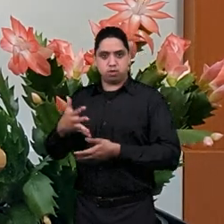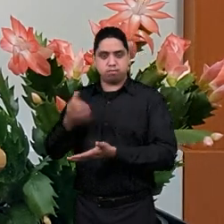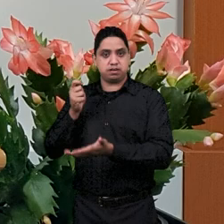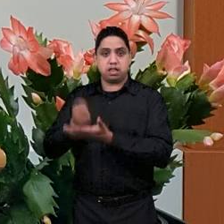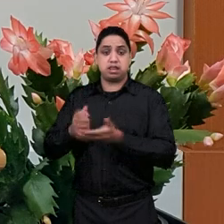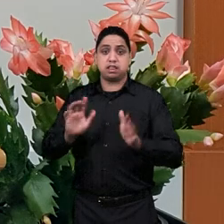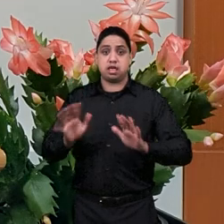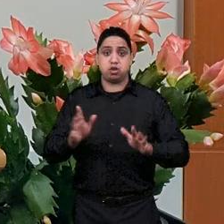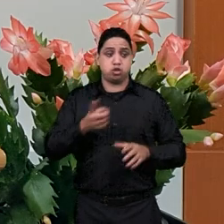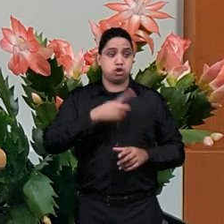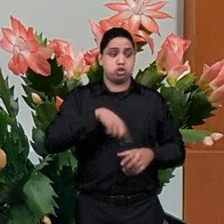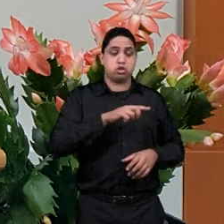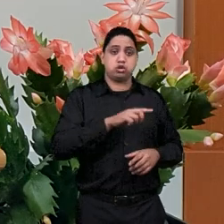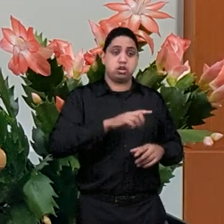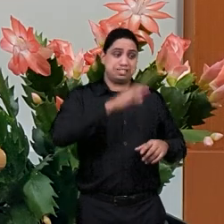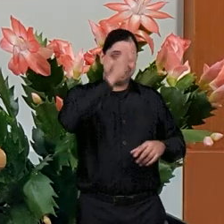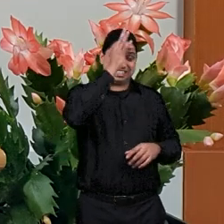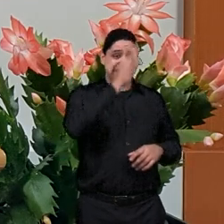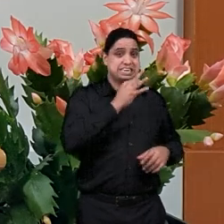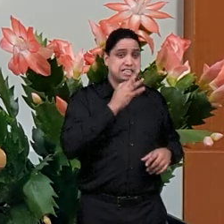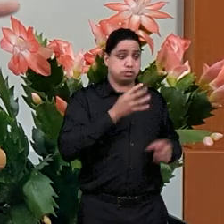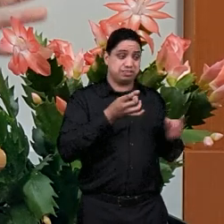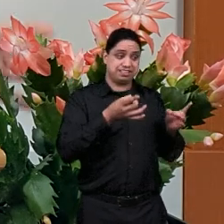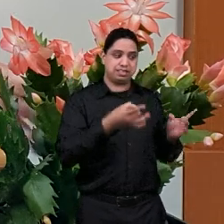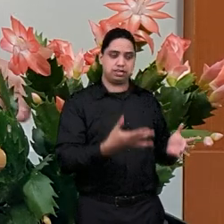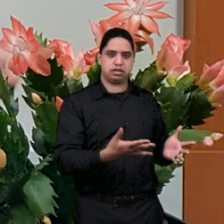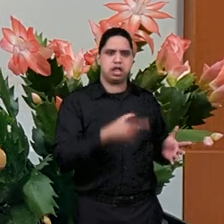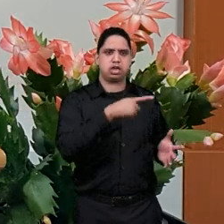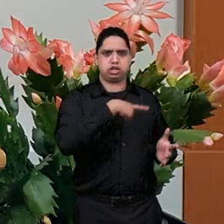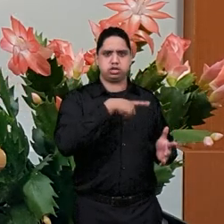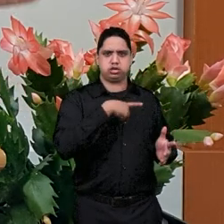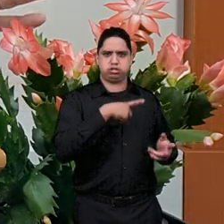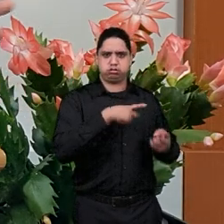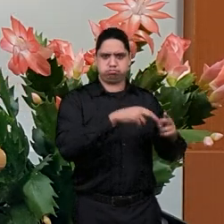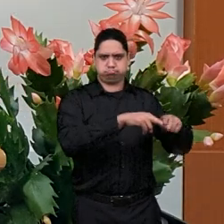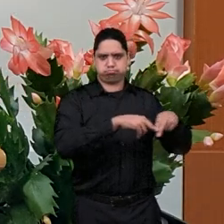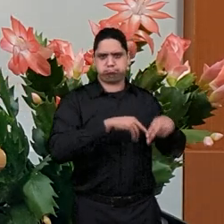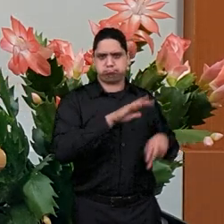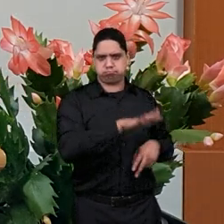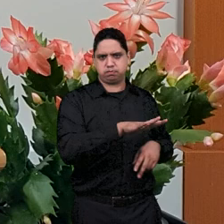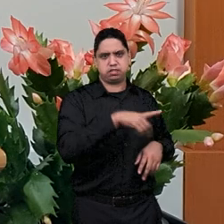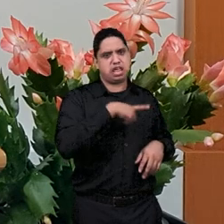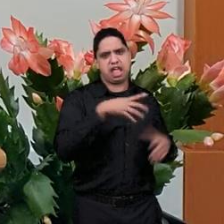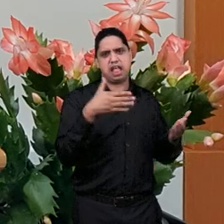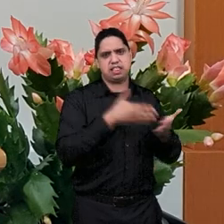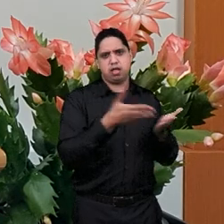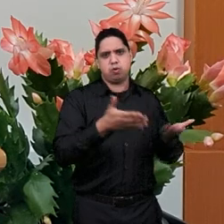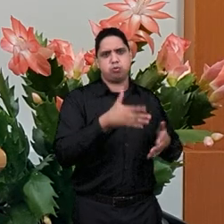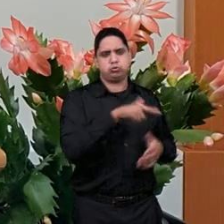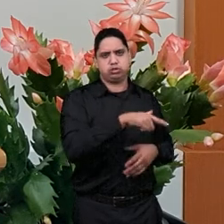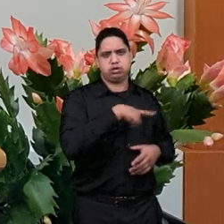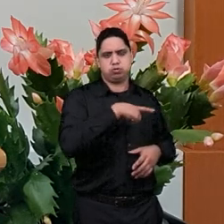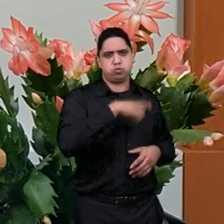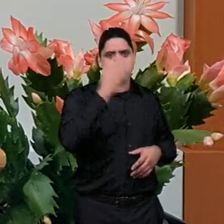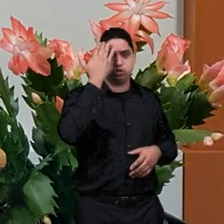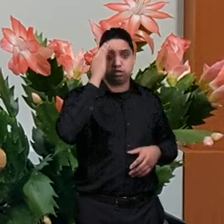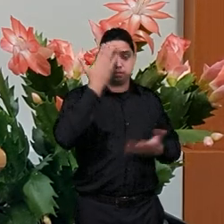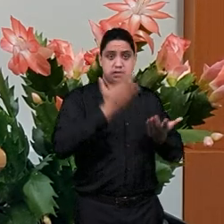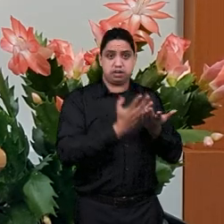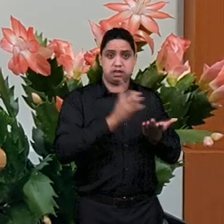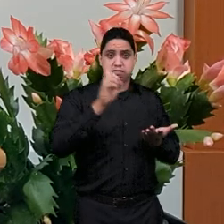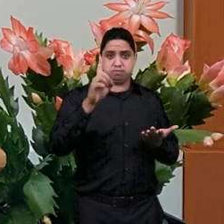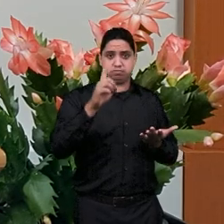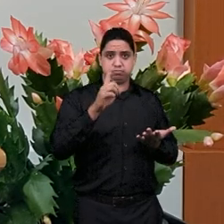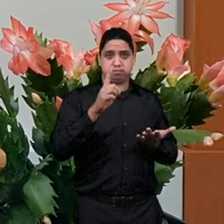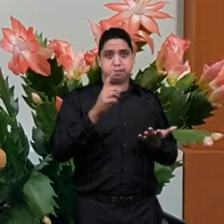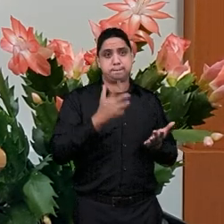tradition religieuse qu'il avait ses raisons de vivre, comme ils ont jusqu'aujourd'hui. Ils comprenaient une Bible, nous pouvons